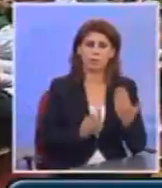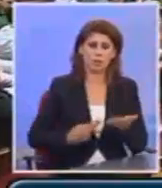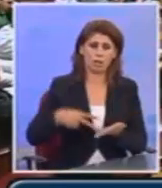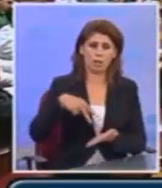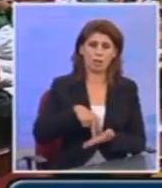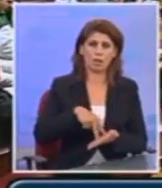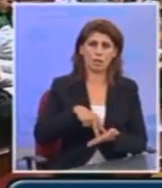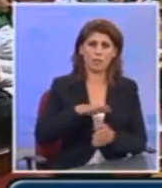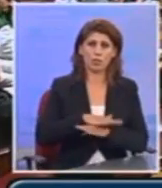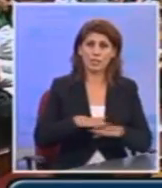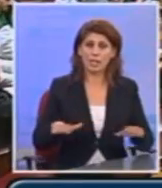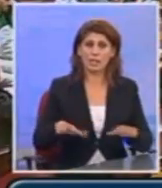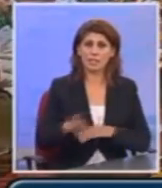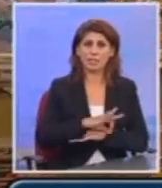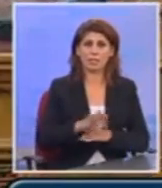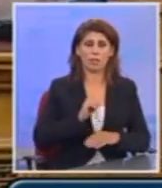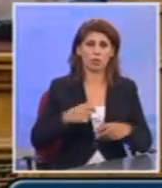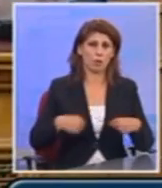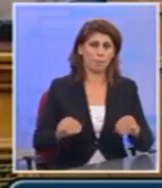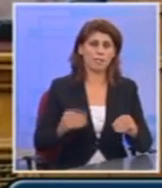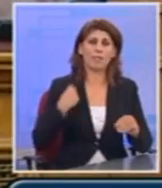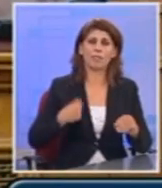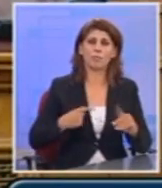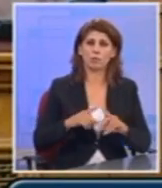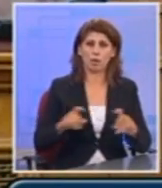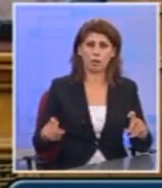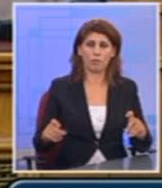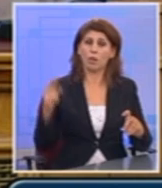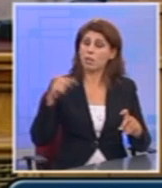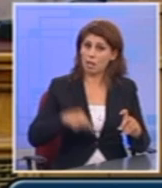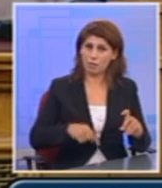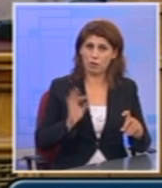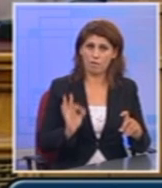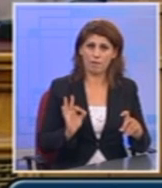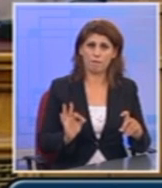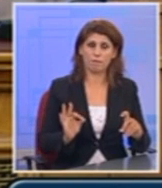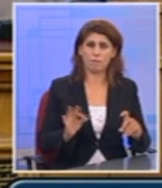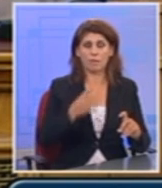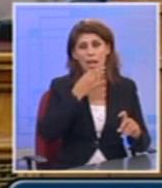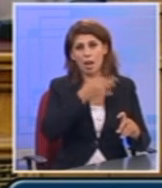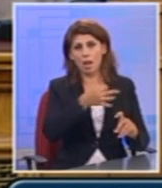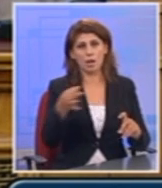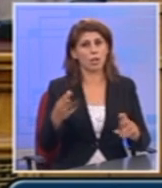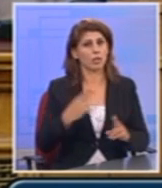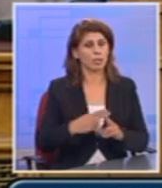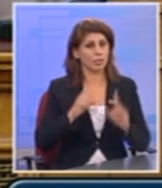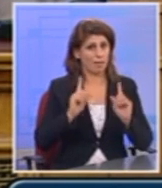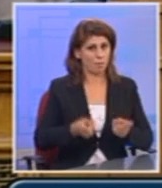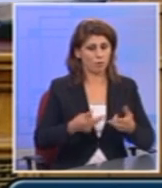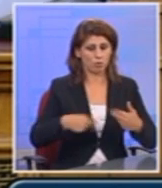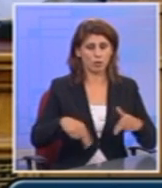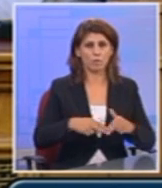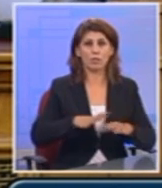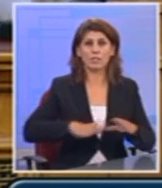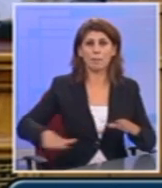έθεσε τέλος σε σχέδια ιδιωτικοποίησης δημοσίων αγαθών και εδώ βέβαια αναφέρομαι κυρίως στην απόφαση του συμβουλίου της